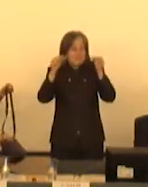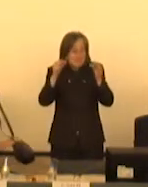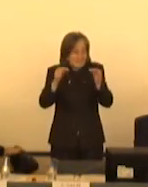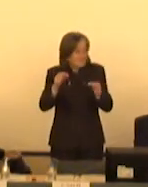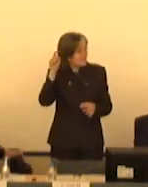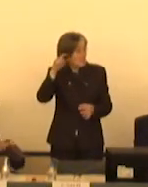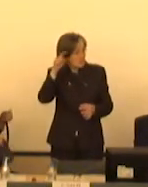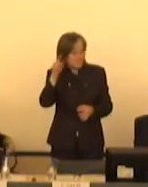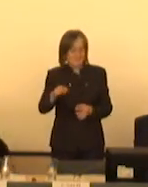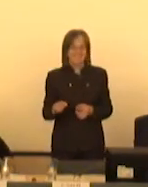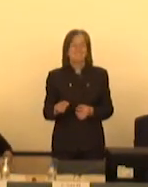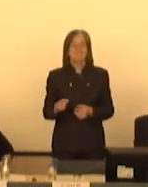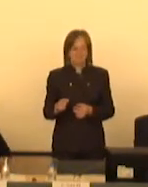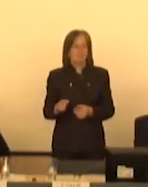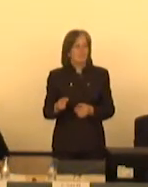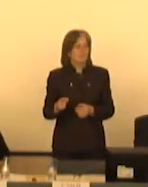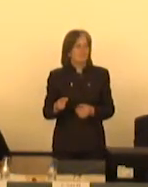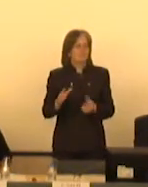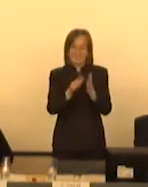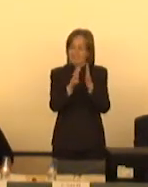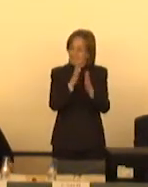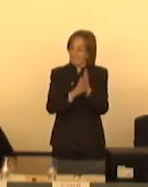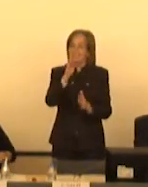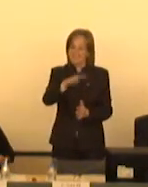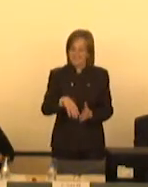signes catalana de la primera promoció.